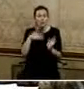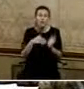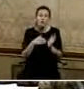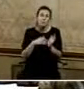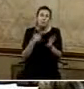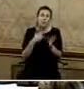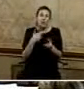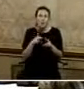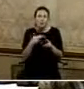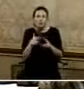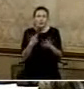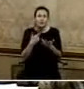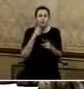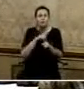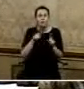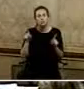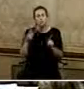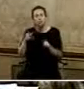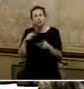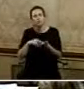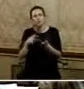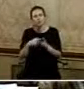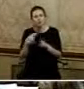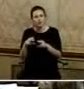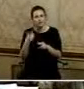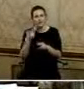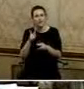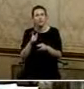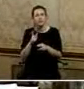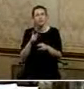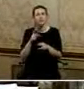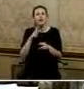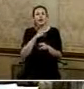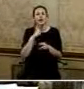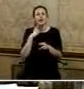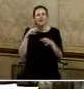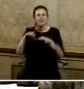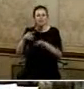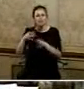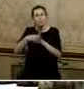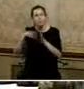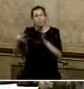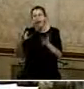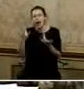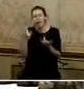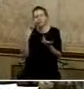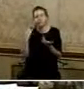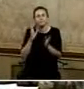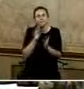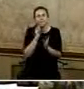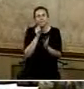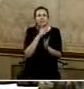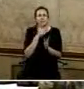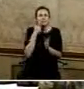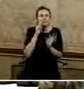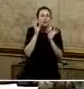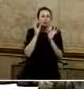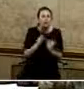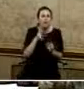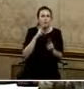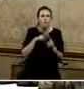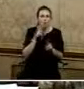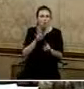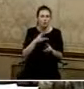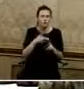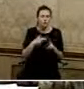moglo razmišljati o nekakvim drugim rješenjima, ili da se Vatikanska produži i tako dalje. Međutim, nekako mi se ne čini baš izgledno da će se to